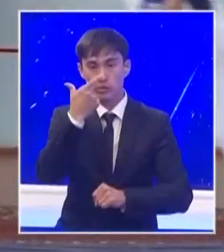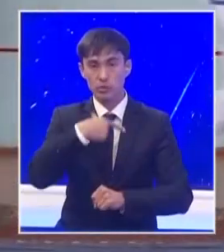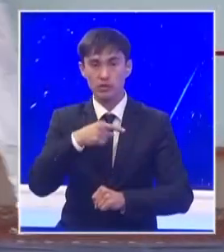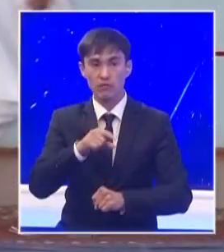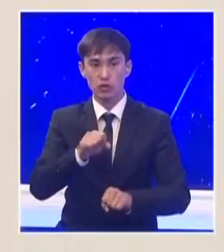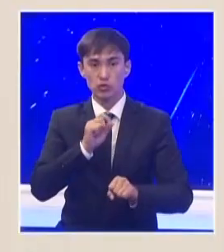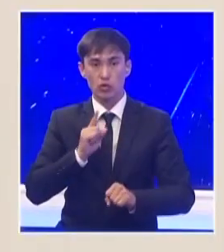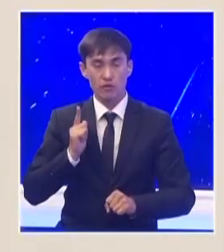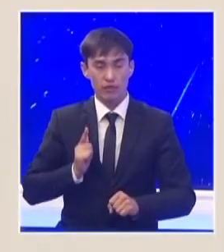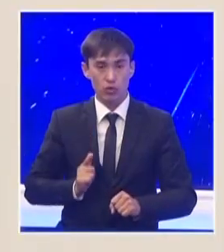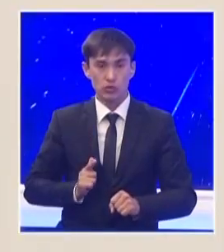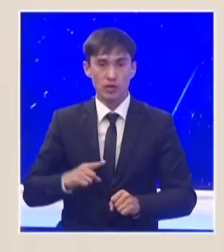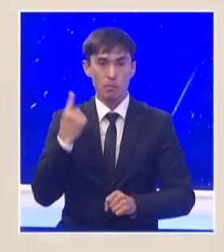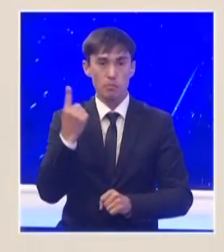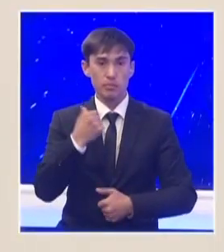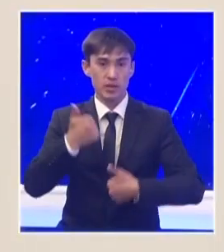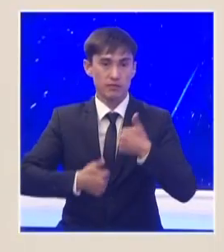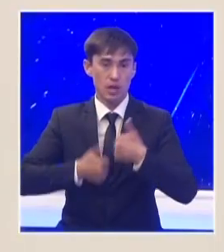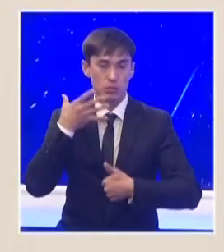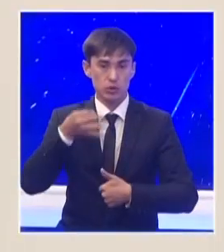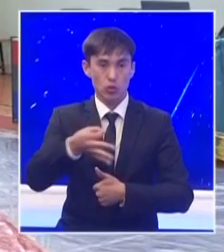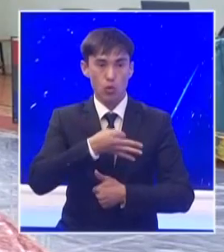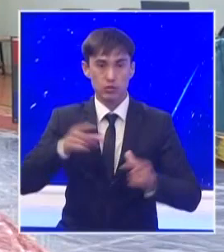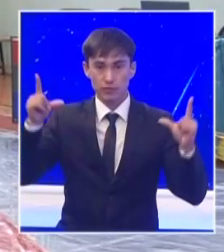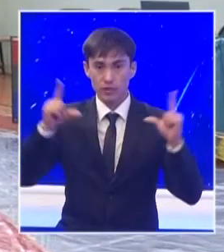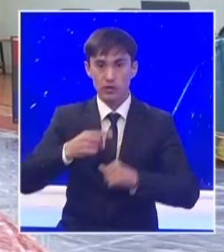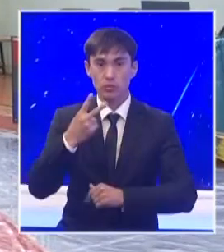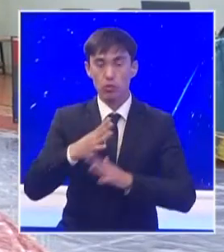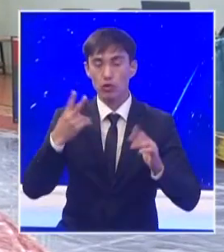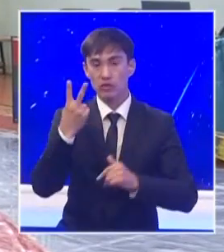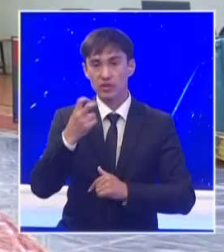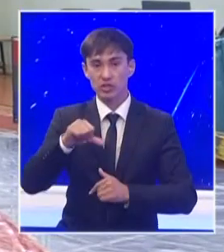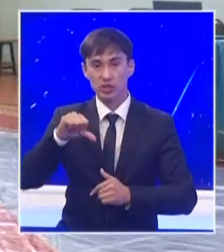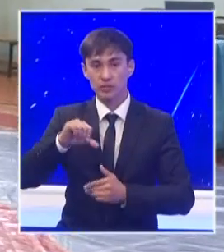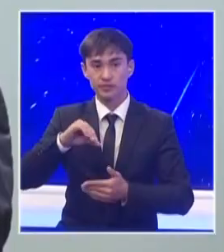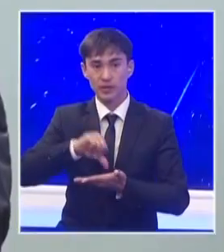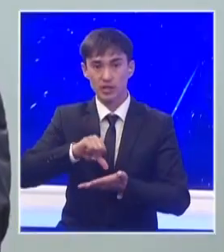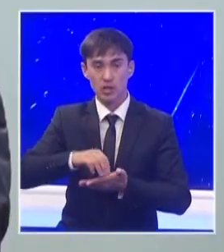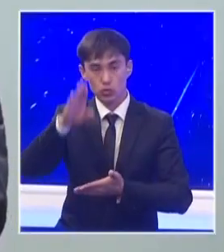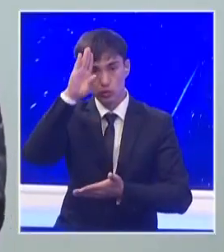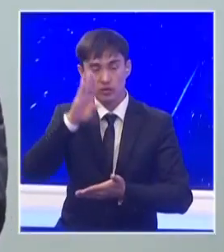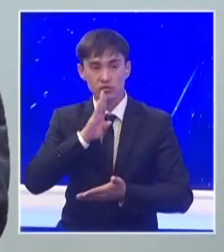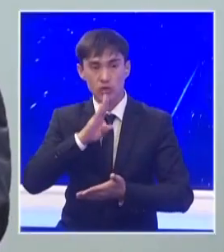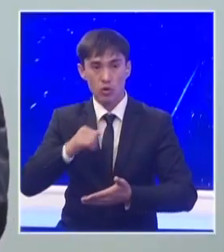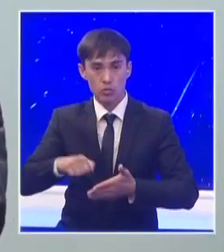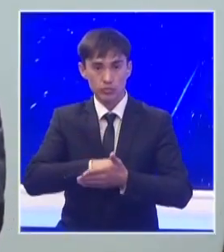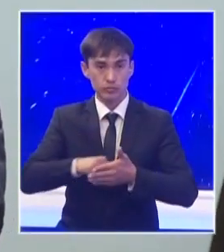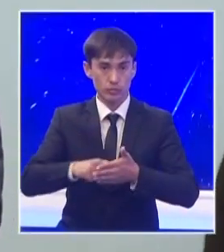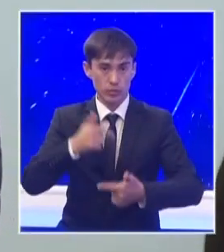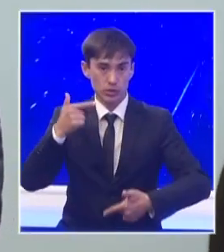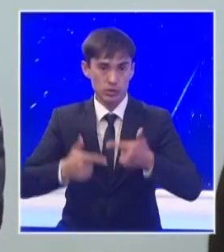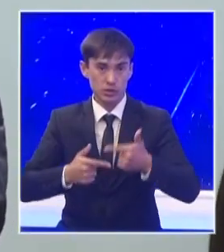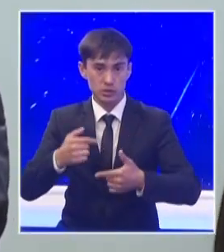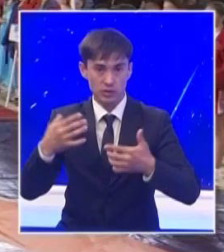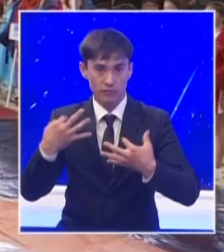в них стойкость и выносливость. На первенство Алматинской области съехалось более 200 юношей и девушек, чтобы в упорных поединках побороться за путевку на